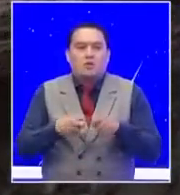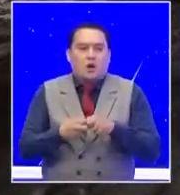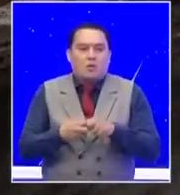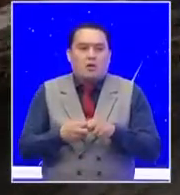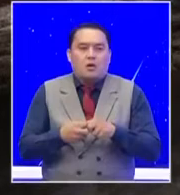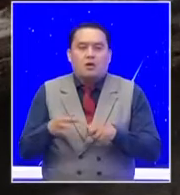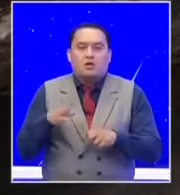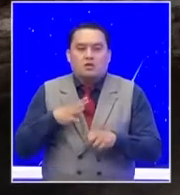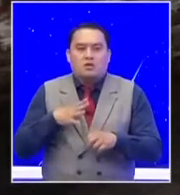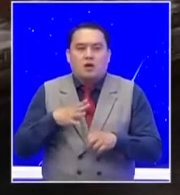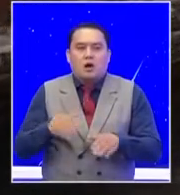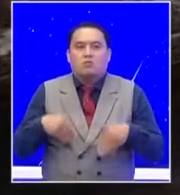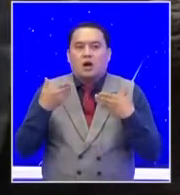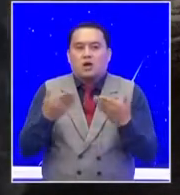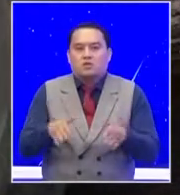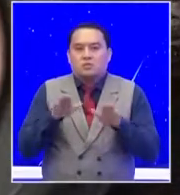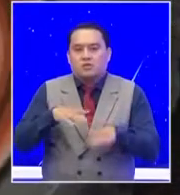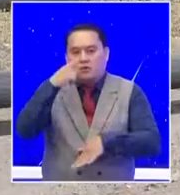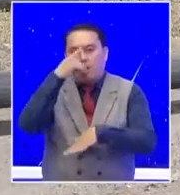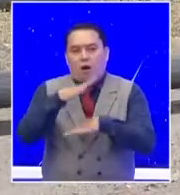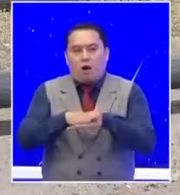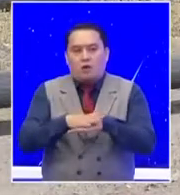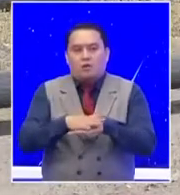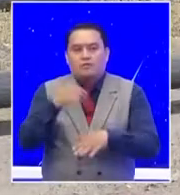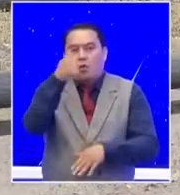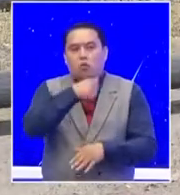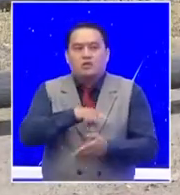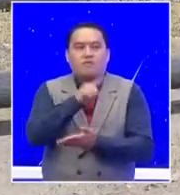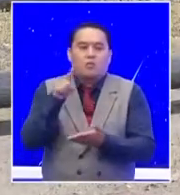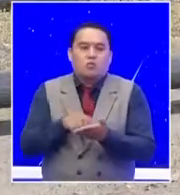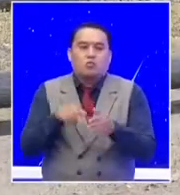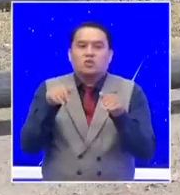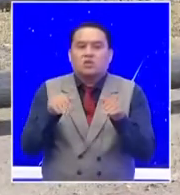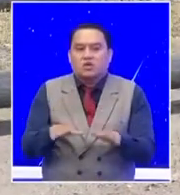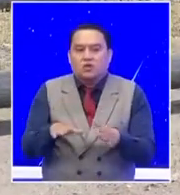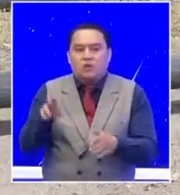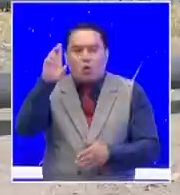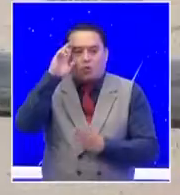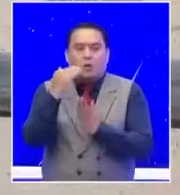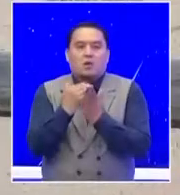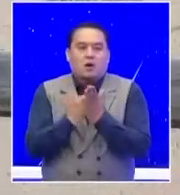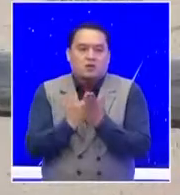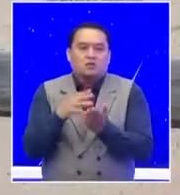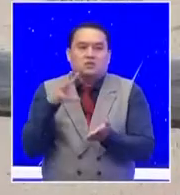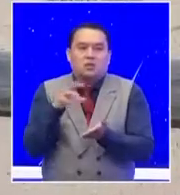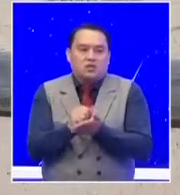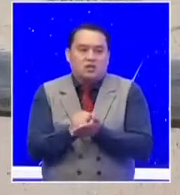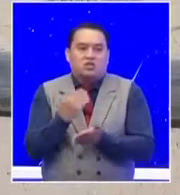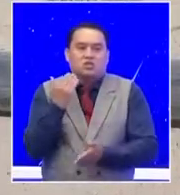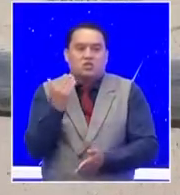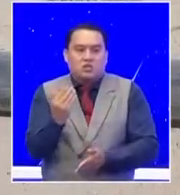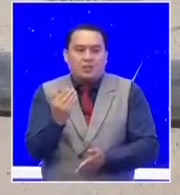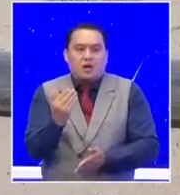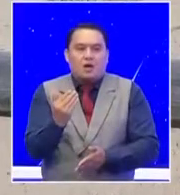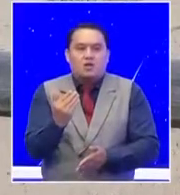с которой они не раз обращались в местный акимат. Спустя годы вопрос нашел свое решение по госпрограмме «Дорожная карта занятости».